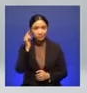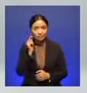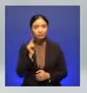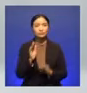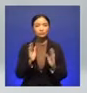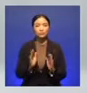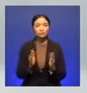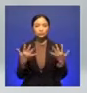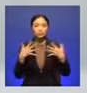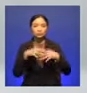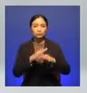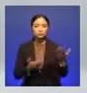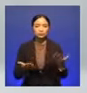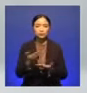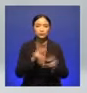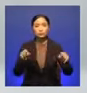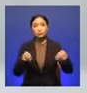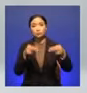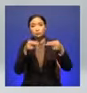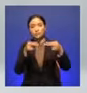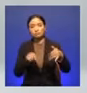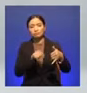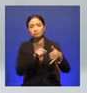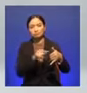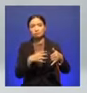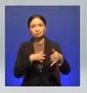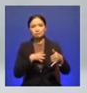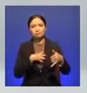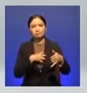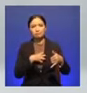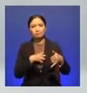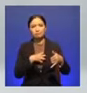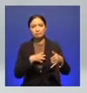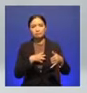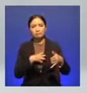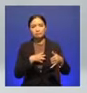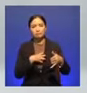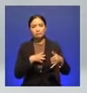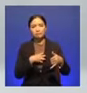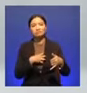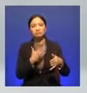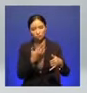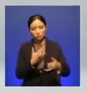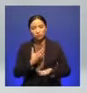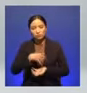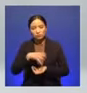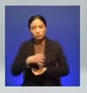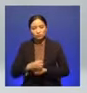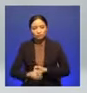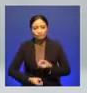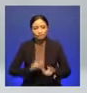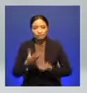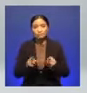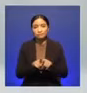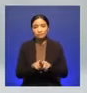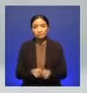ผู้เข้าร่วมเสวนาทางออนไลน์มีผู้ต้องการที่จะขอแลกเปลี่ยนอีกท่านนึงนะคะน่